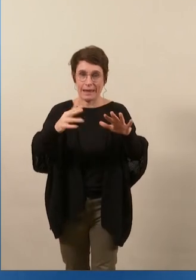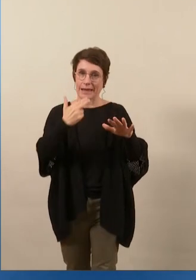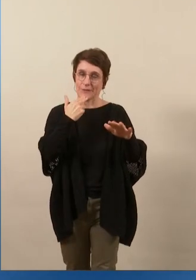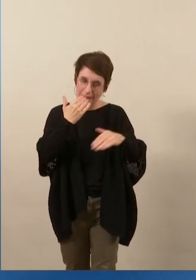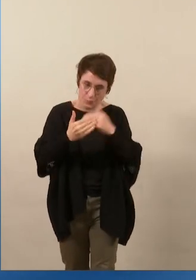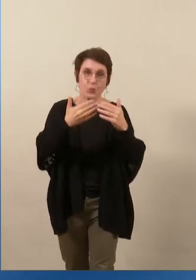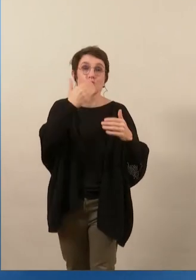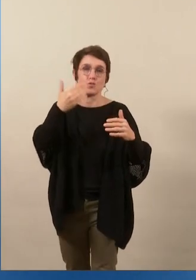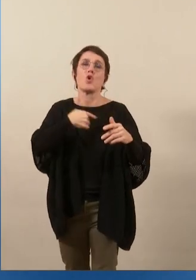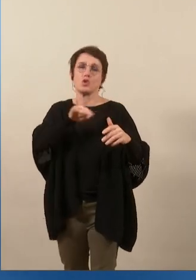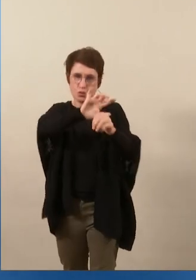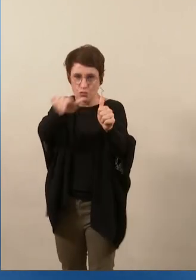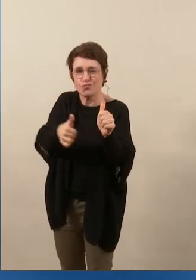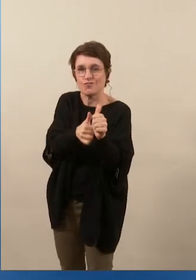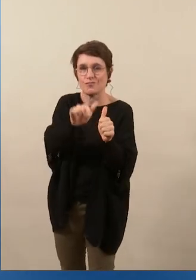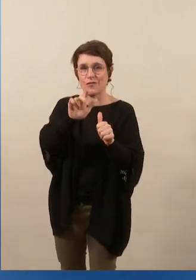trouver à vos